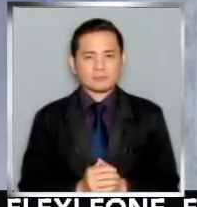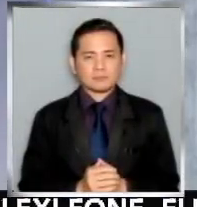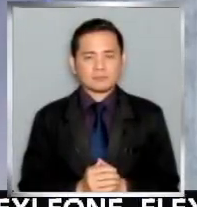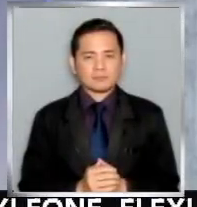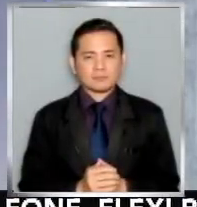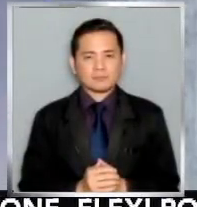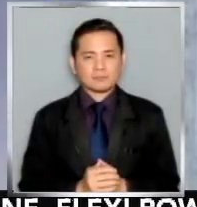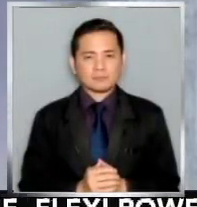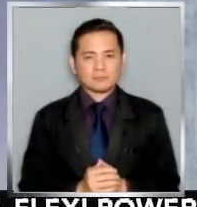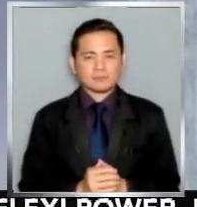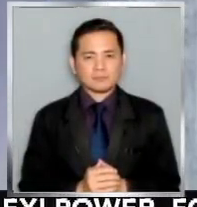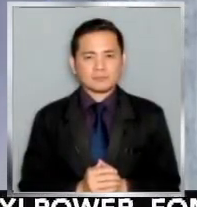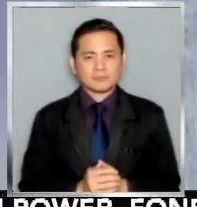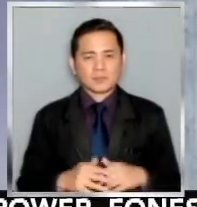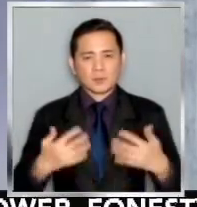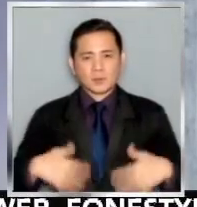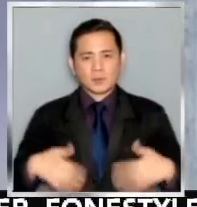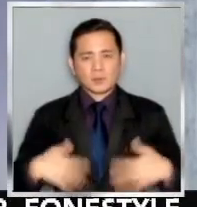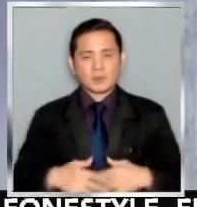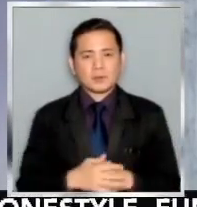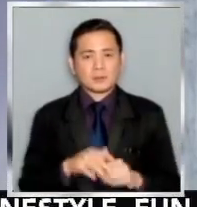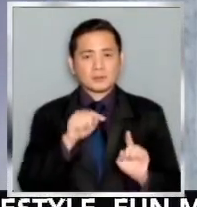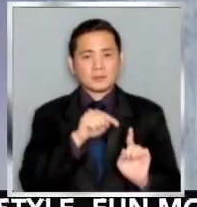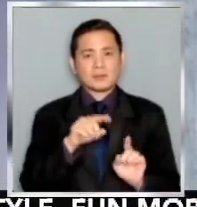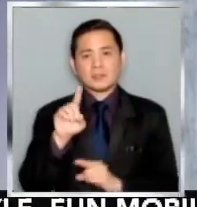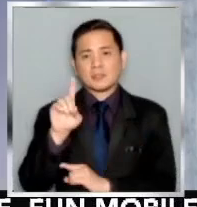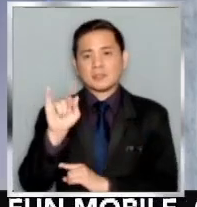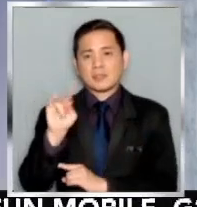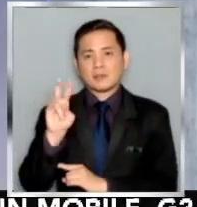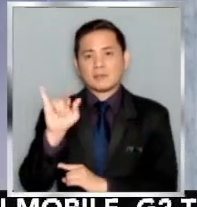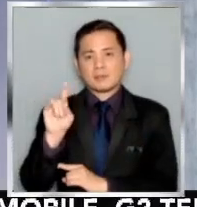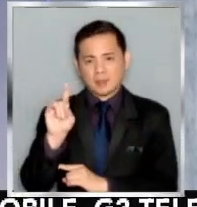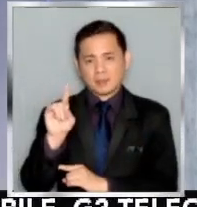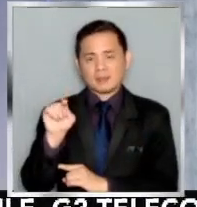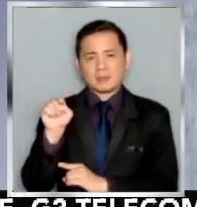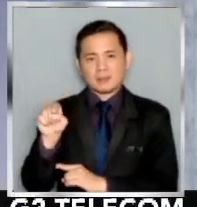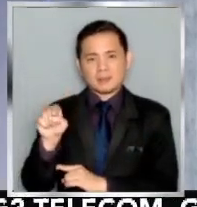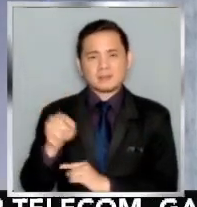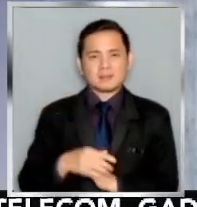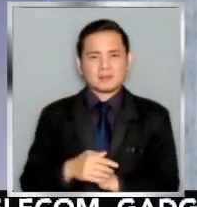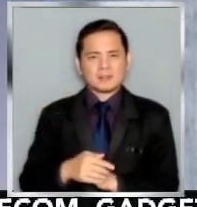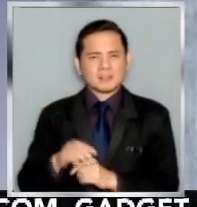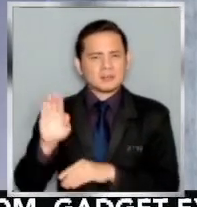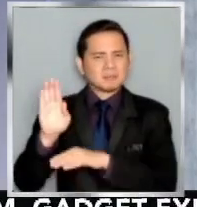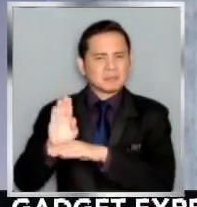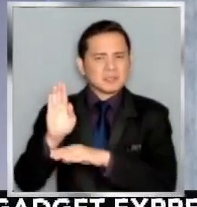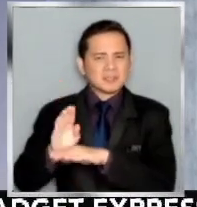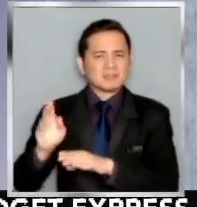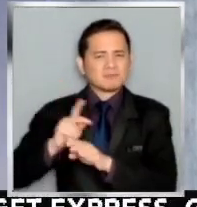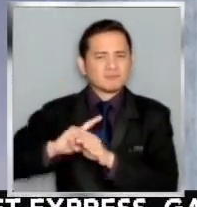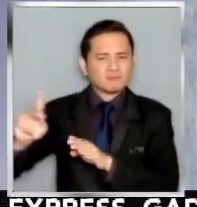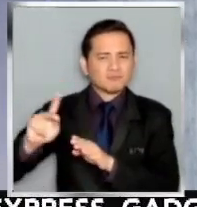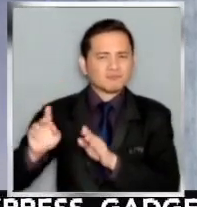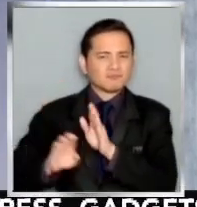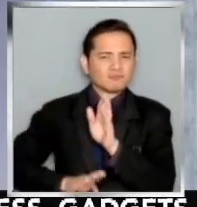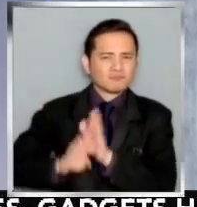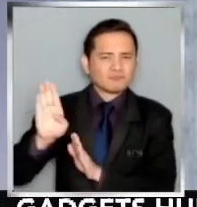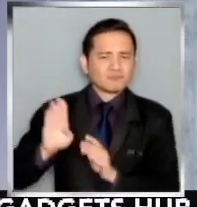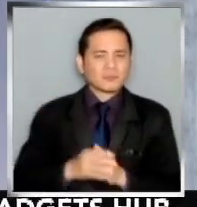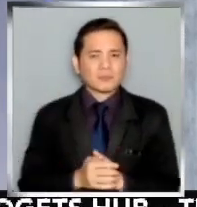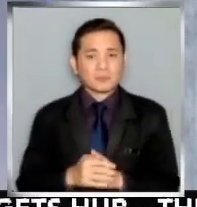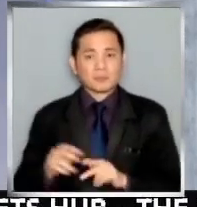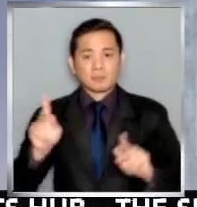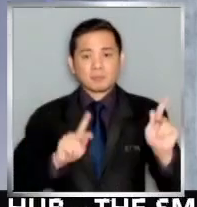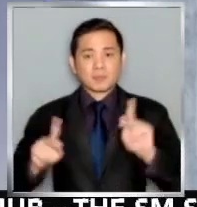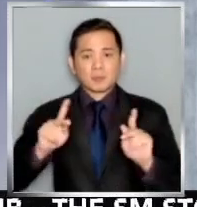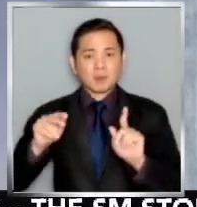Overflowing ang blessings kay pambansang Ginoo David Licao kung mapa-businessman o kanyang career, hanggang sa mga tao around him, kabilang na ang other half